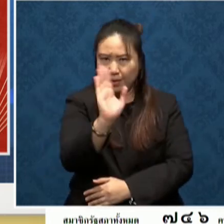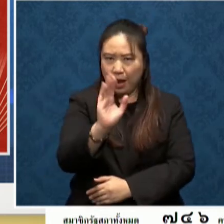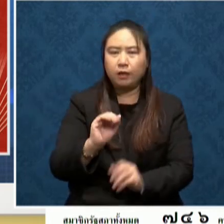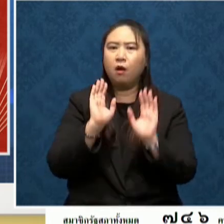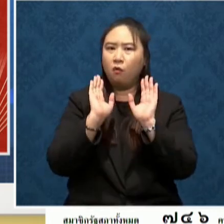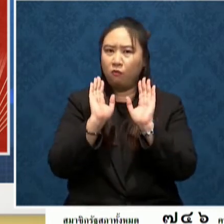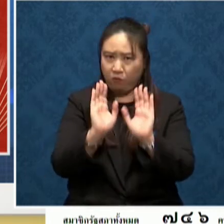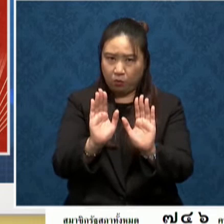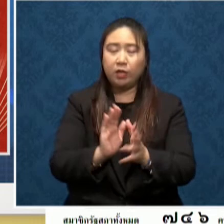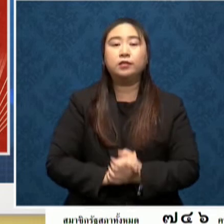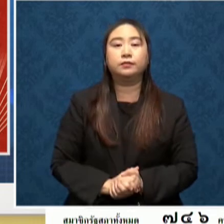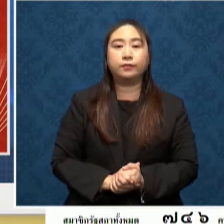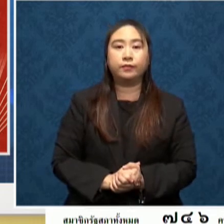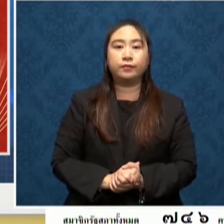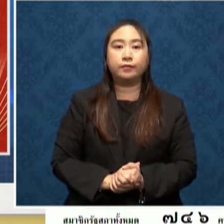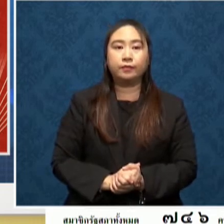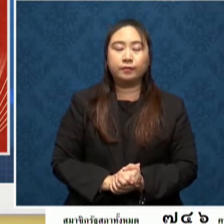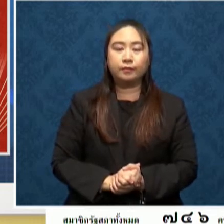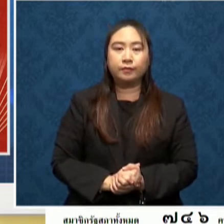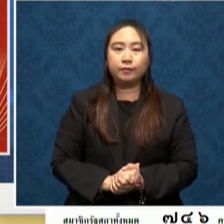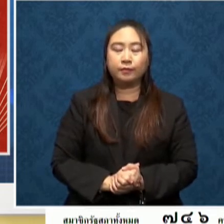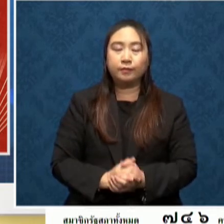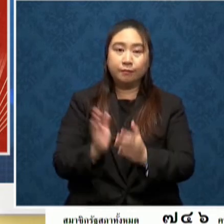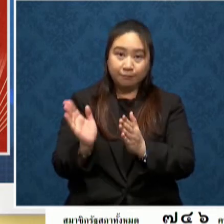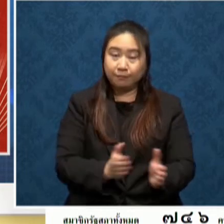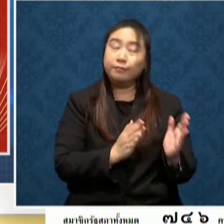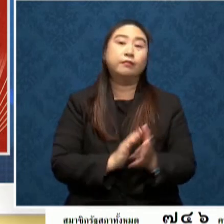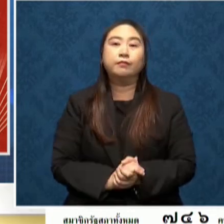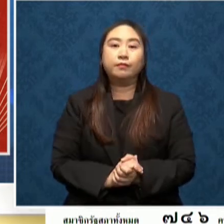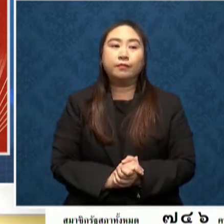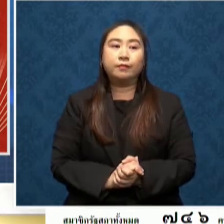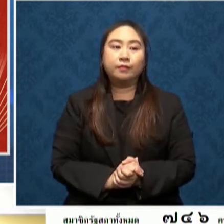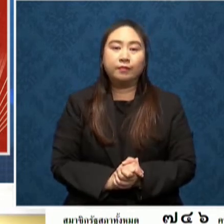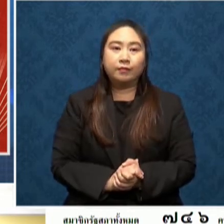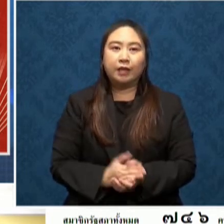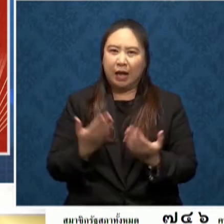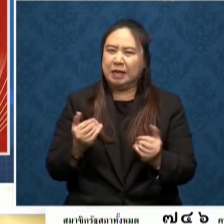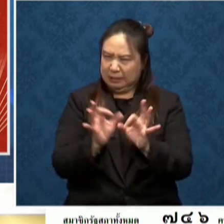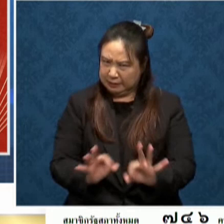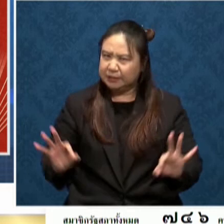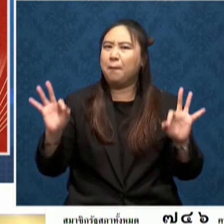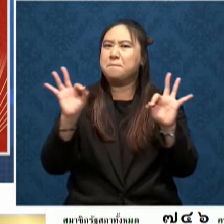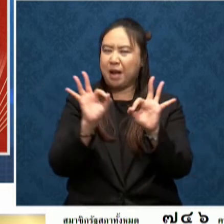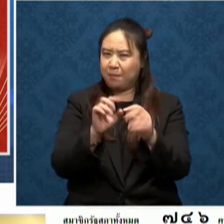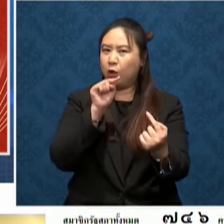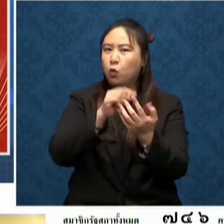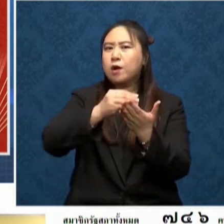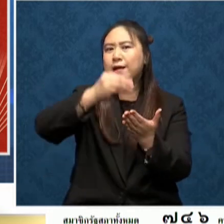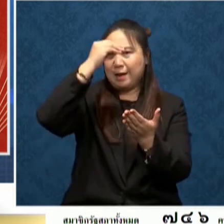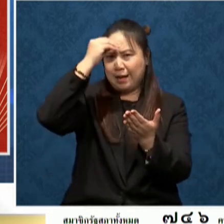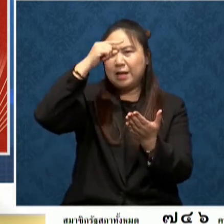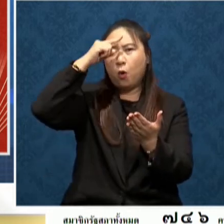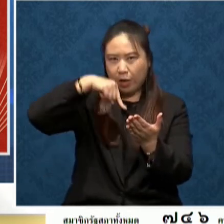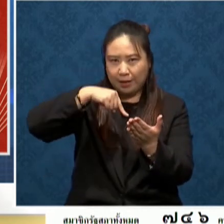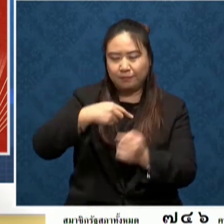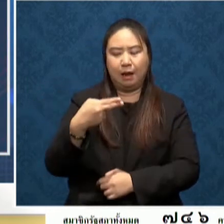ไ้ดวยนะคะ ท่านในยกเปรินต่อมา ท่ประทานค่ะอีกหนใสาร publication้องตและสมคดหรมดมกระศึษาไยขณะดนี้ก